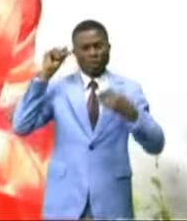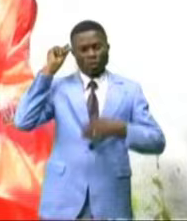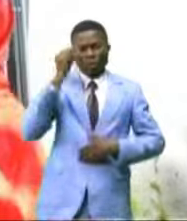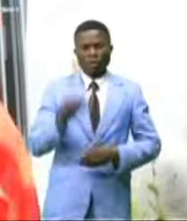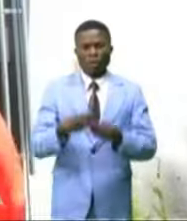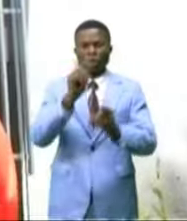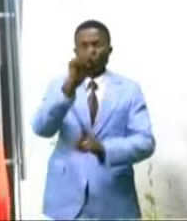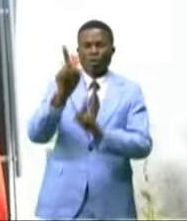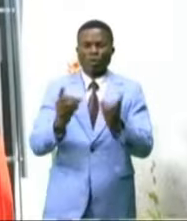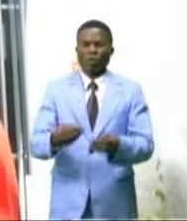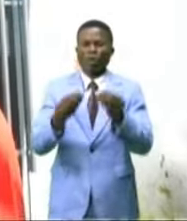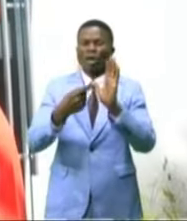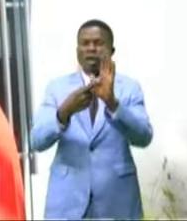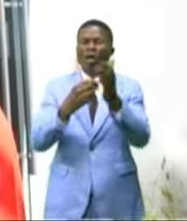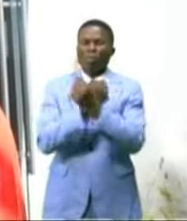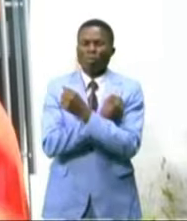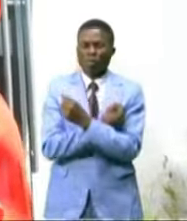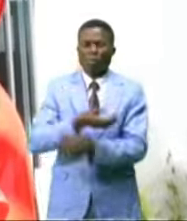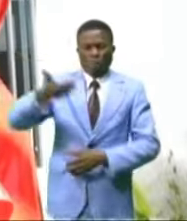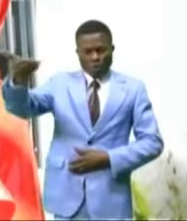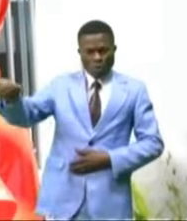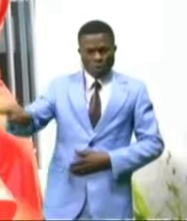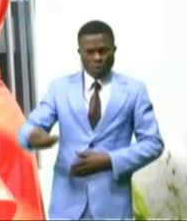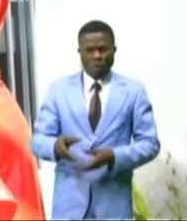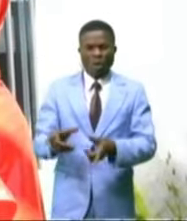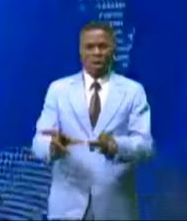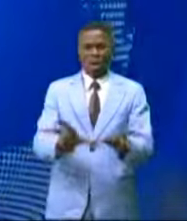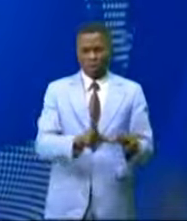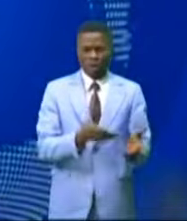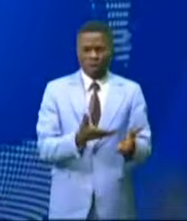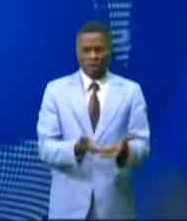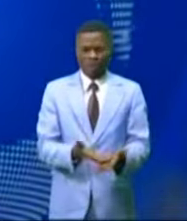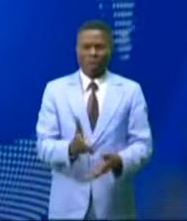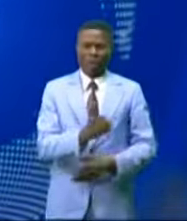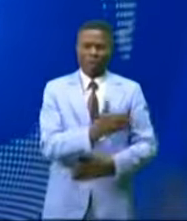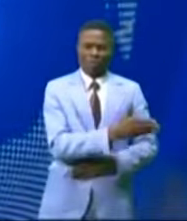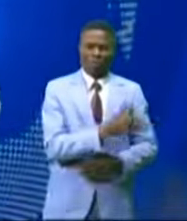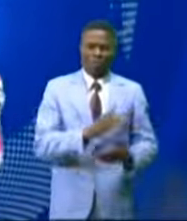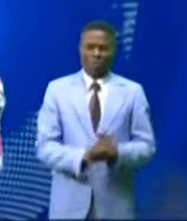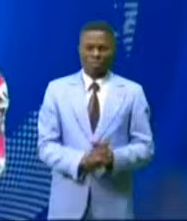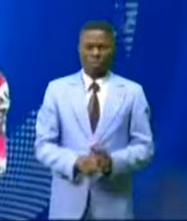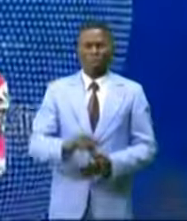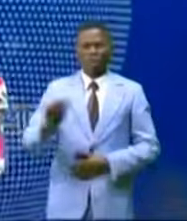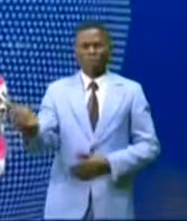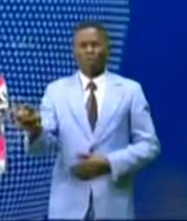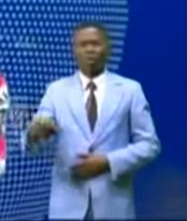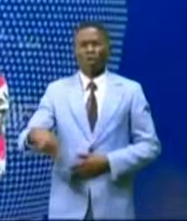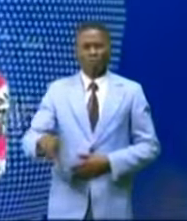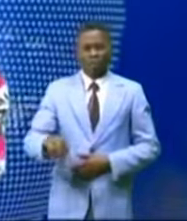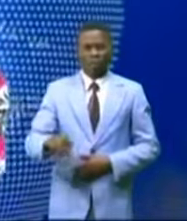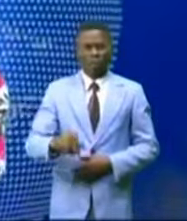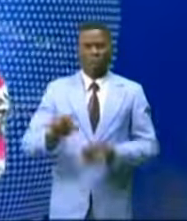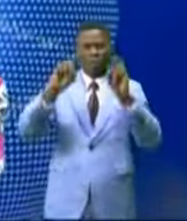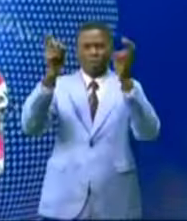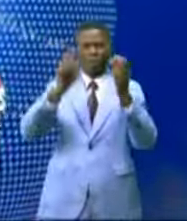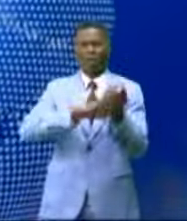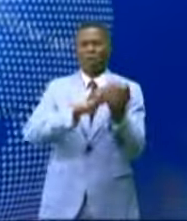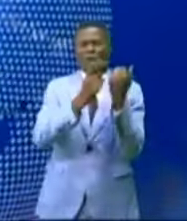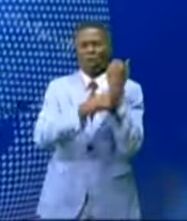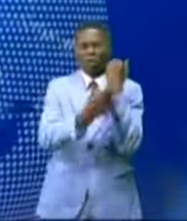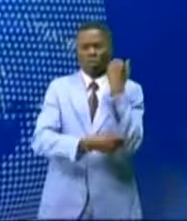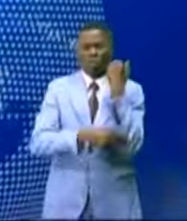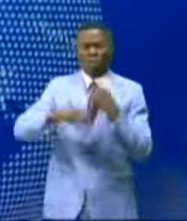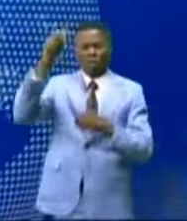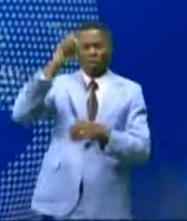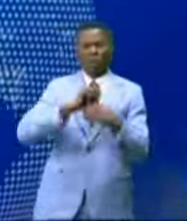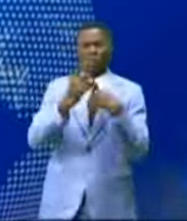fleurs signe d'amour et d'hospitalité du loabas d'une province à une autre à Goma au Nord kivou le